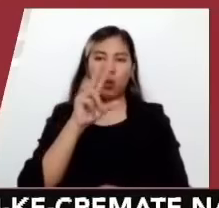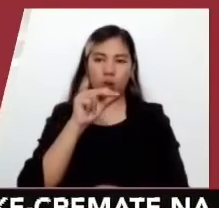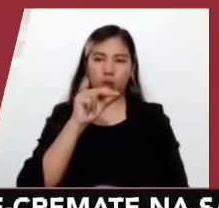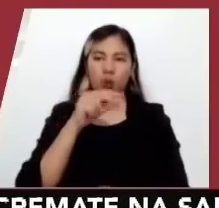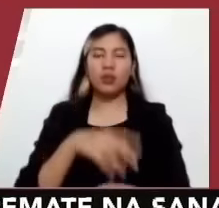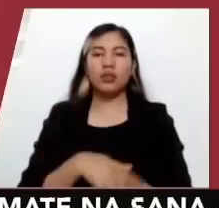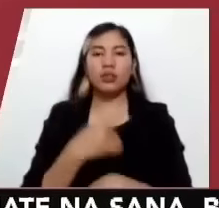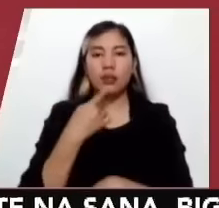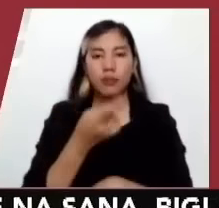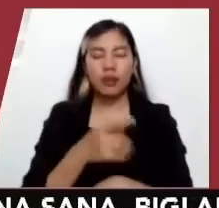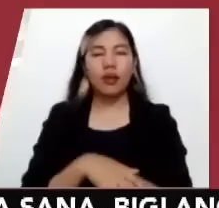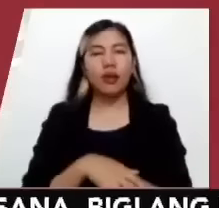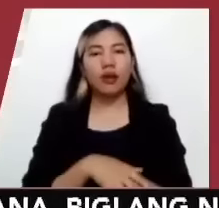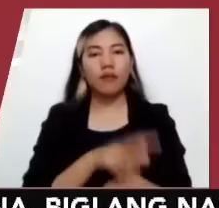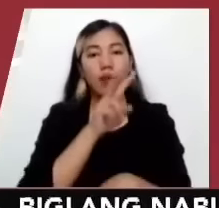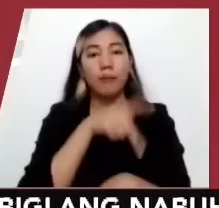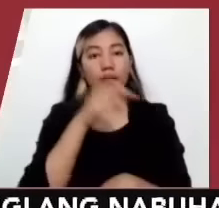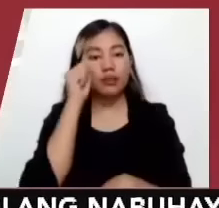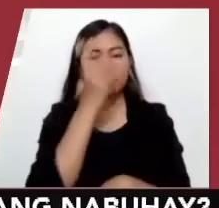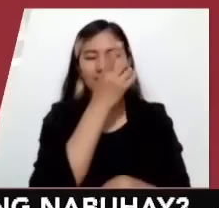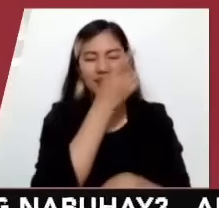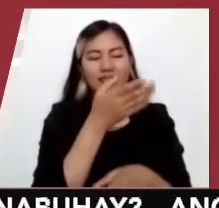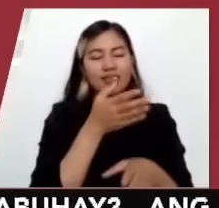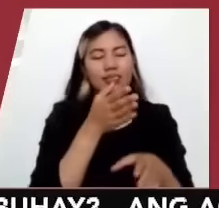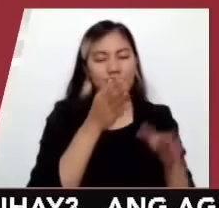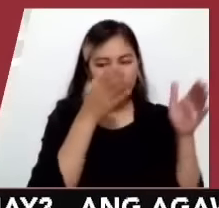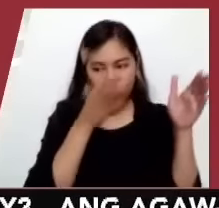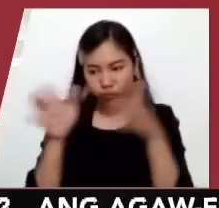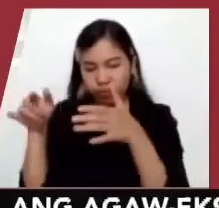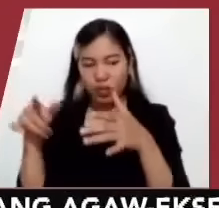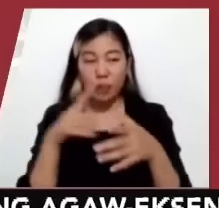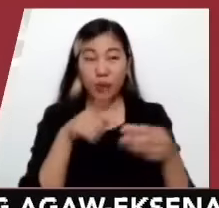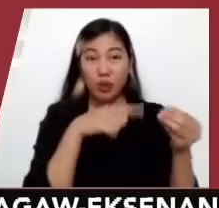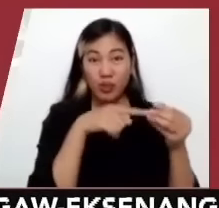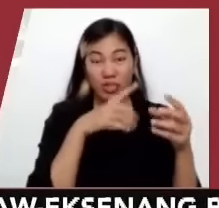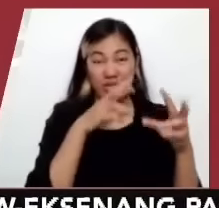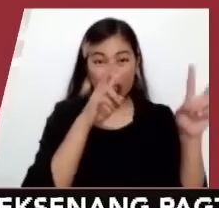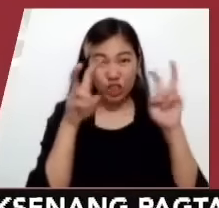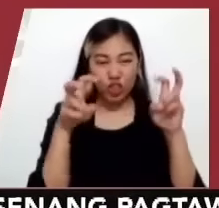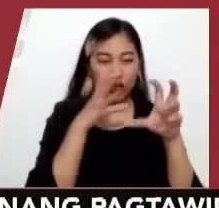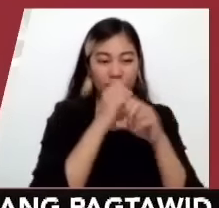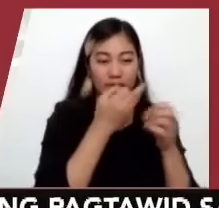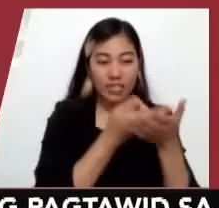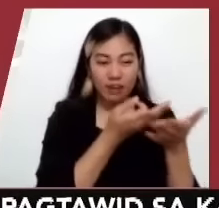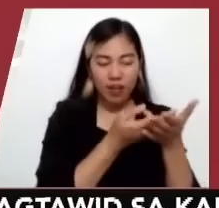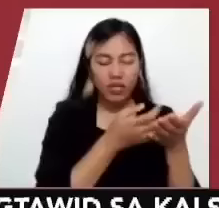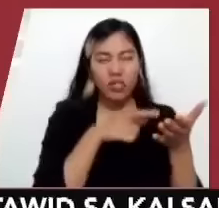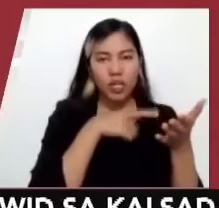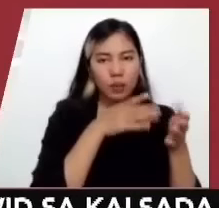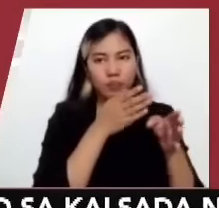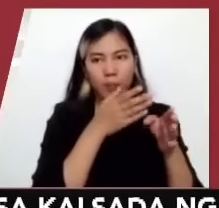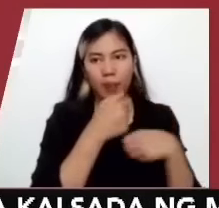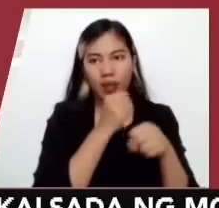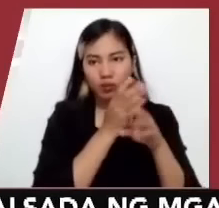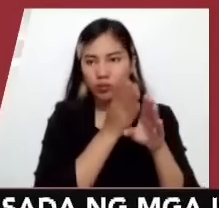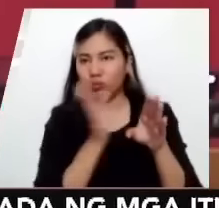lang ni Duterte ang isyu tungkol sa confidential funds ng ovp at dep ed balitang hatid ni